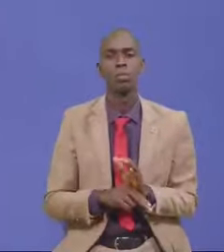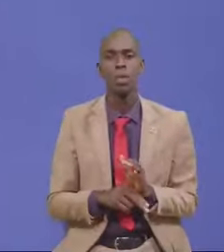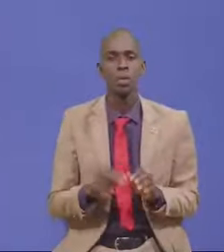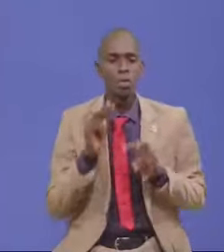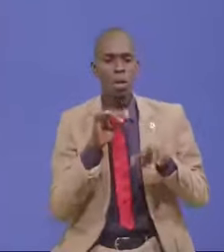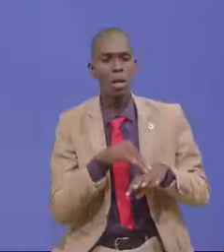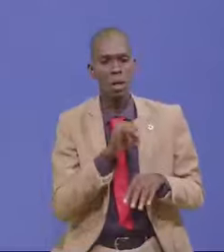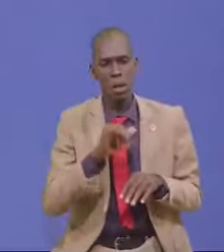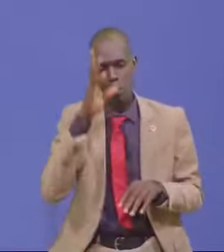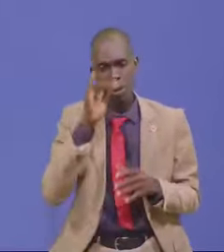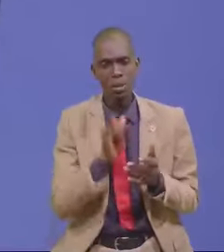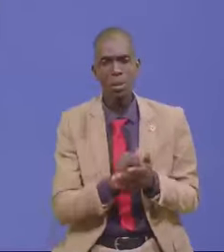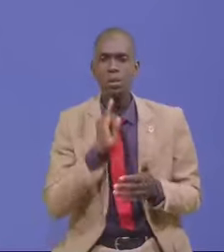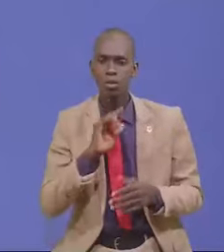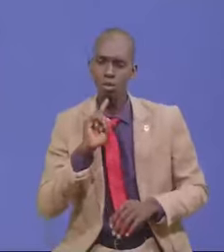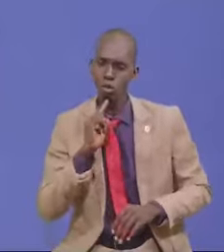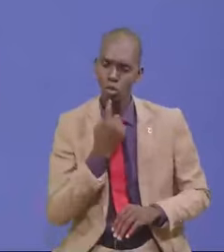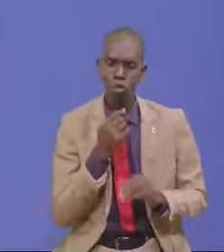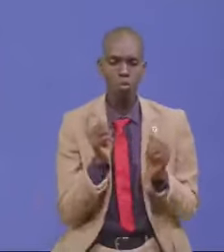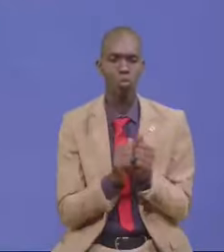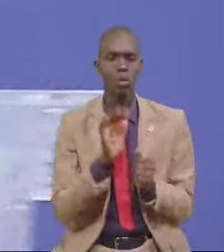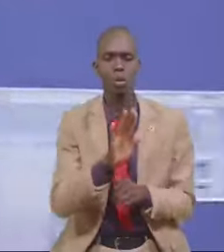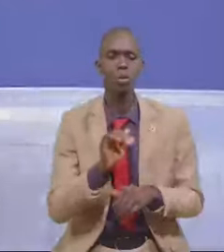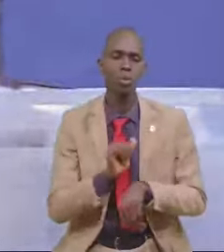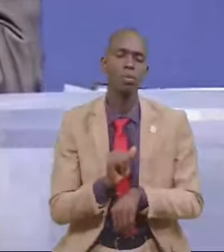Voyez un homme qui est diligent dans son travail.